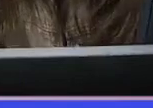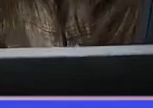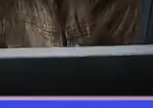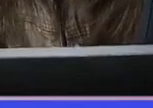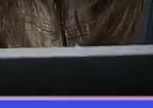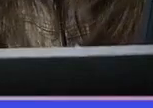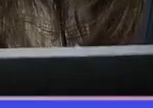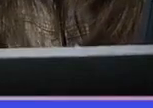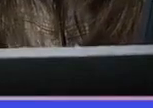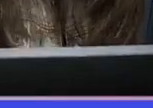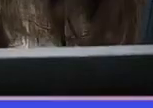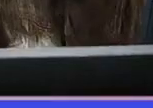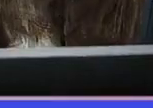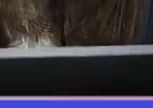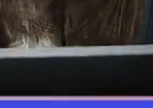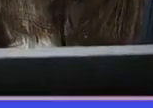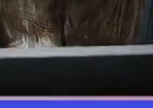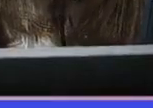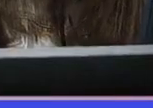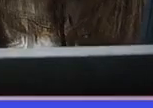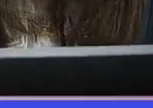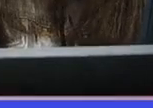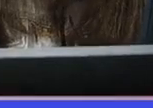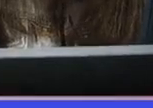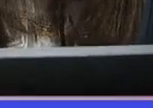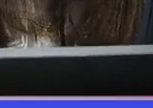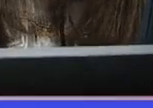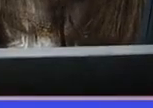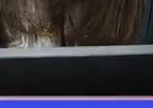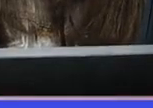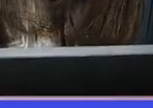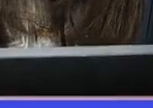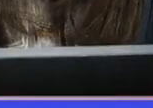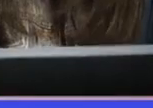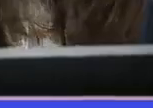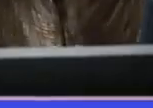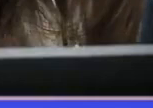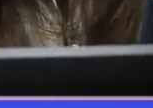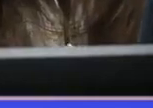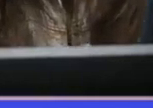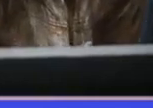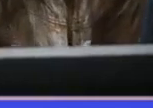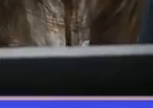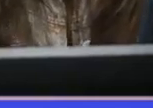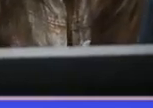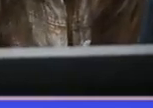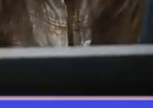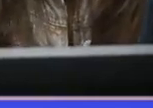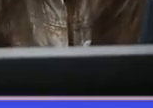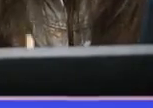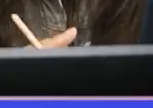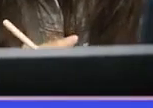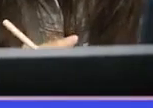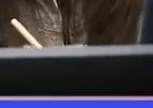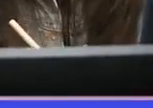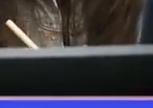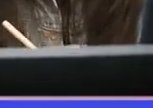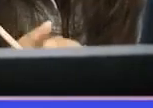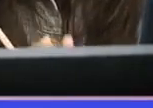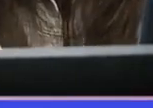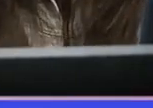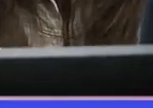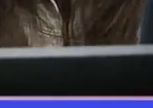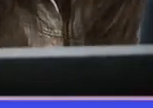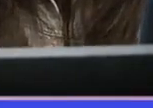รัฐมนตรีหลายเกือบทุกคนแล้วมั้งเข้ากระทรวงแล้ววันแรกเกือบทุกกระทรวงและก็คือหลังจากนายกรัฐมนตรีเองก็